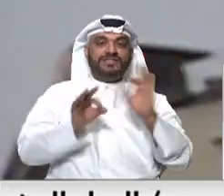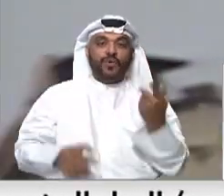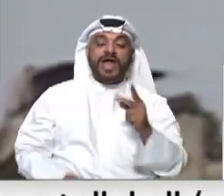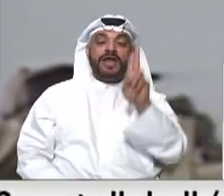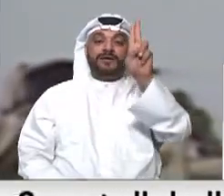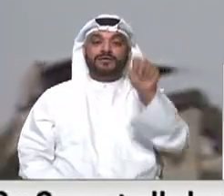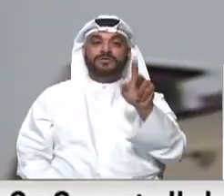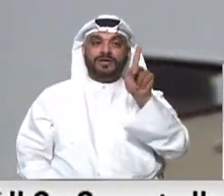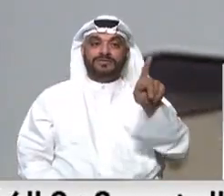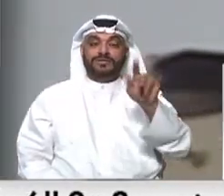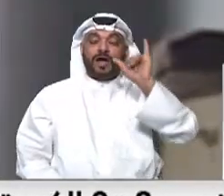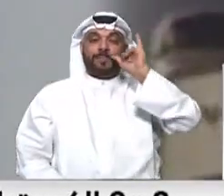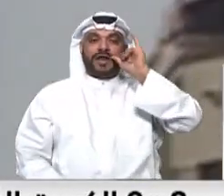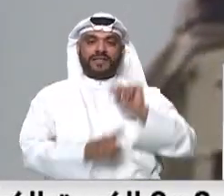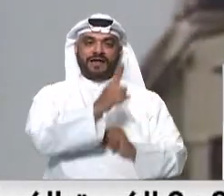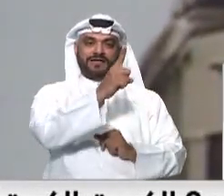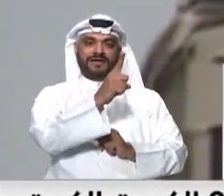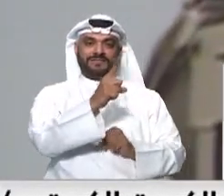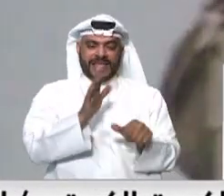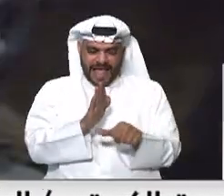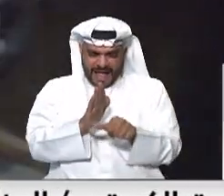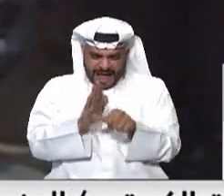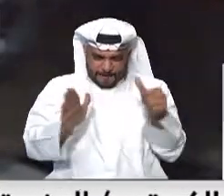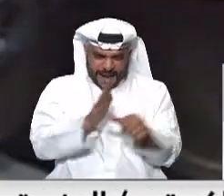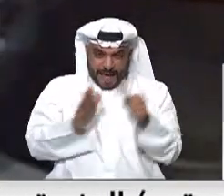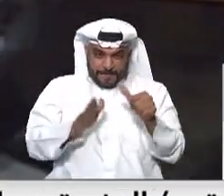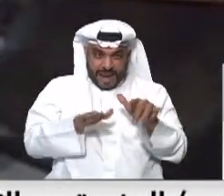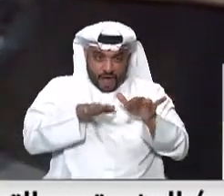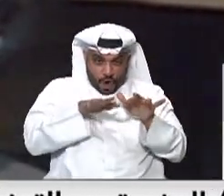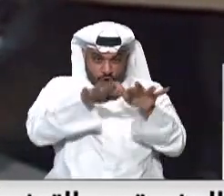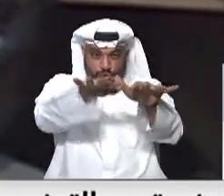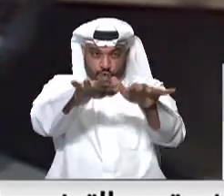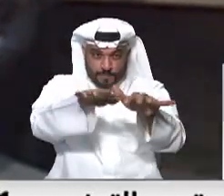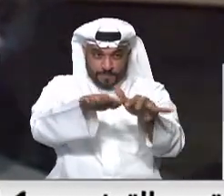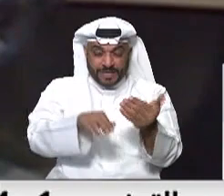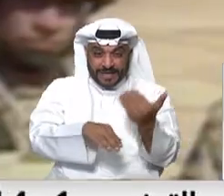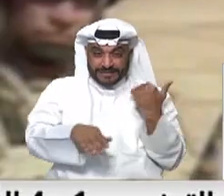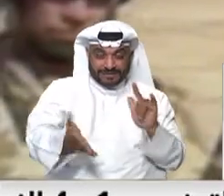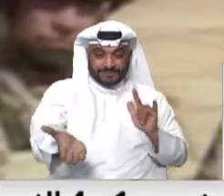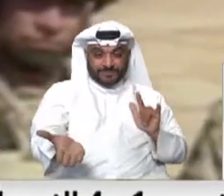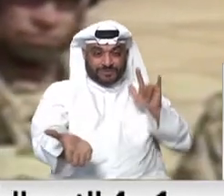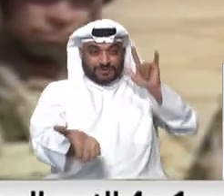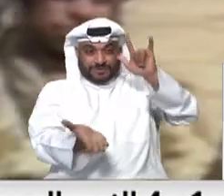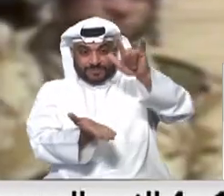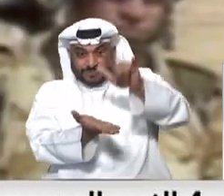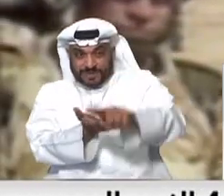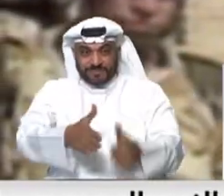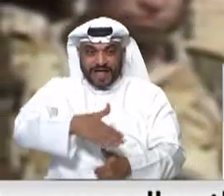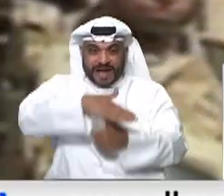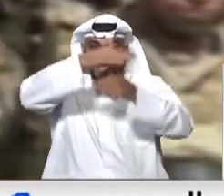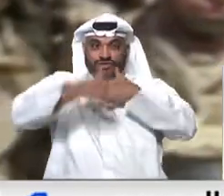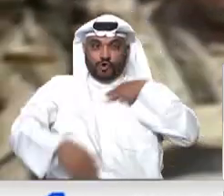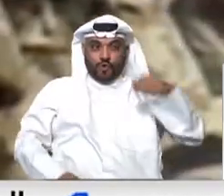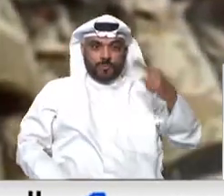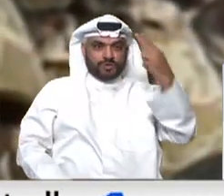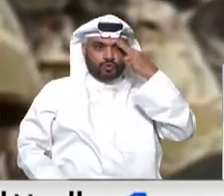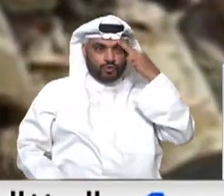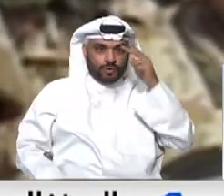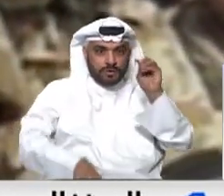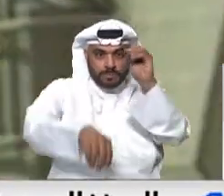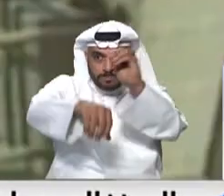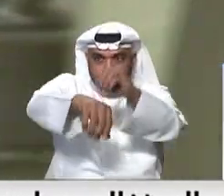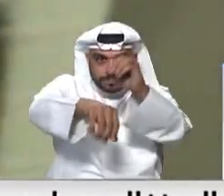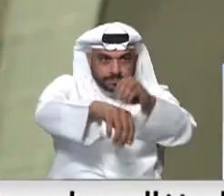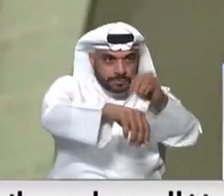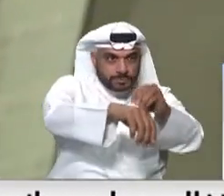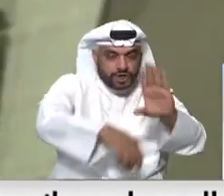بريطانيا. وقبل بدء العمليات العسكرية توجه رئيس الوزراء جون ميجر إلى السعودية للتأكيد على الدور